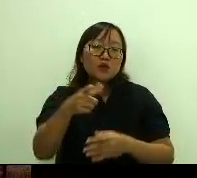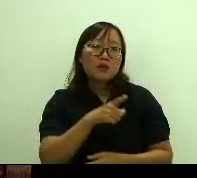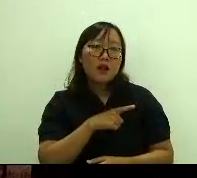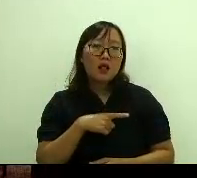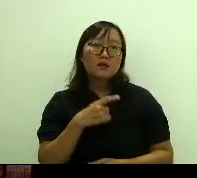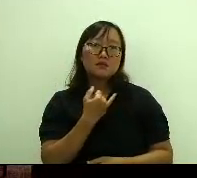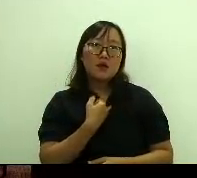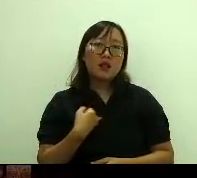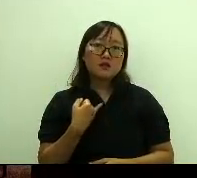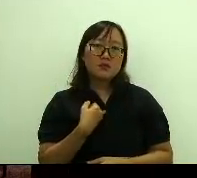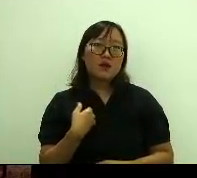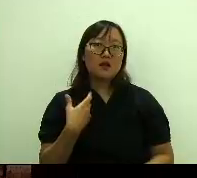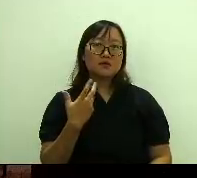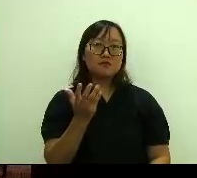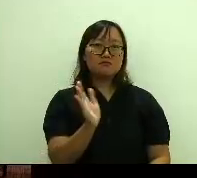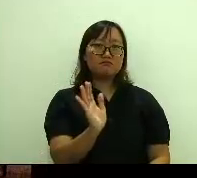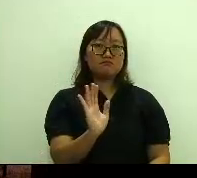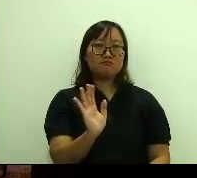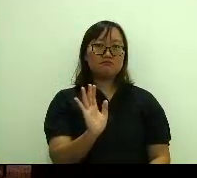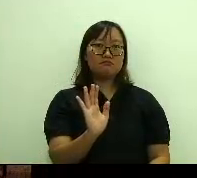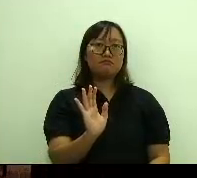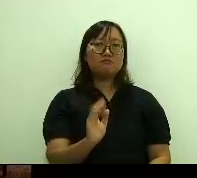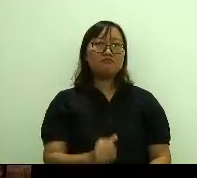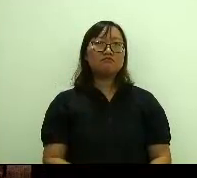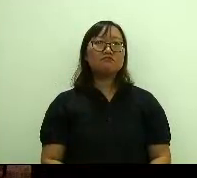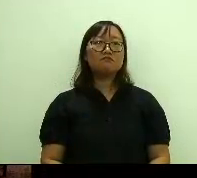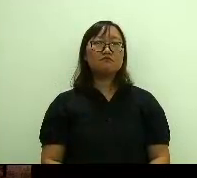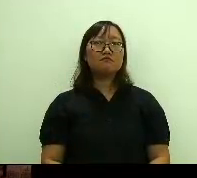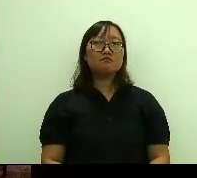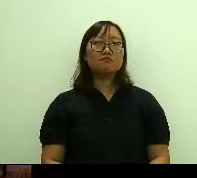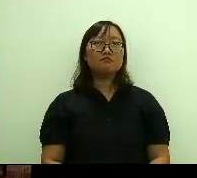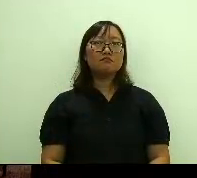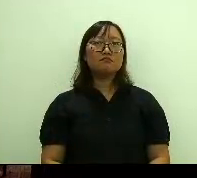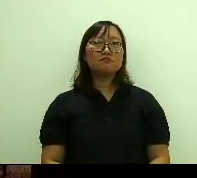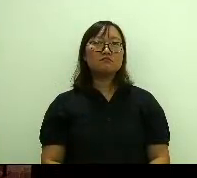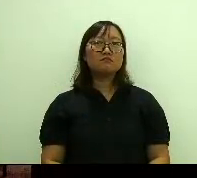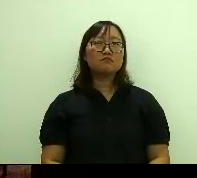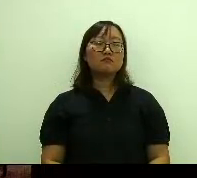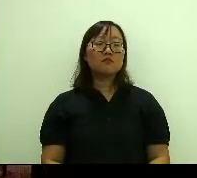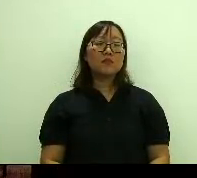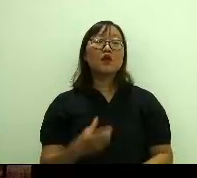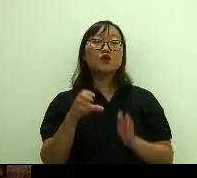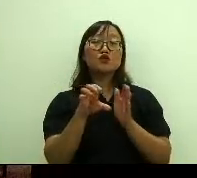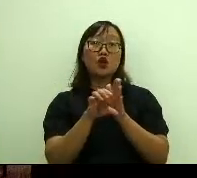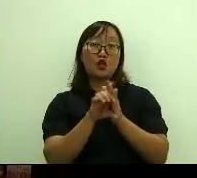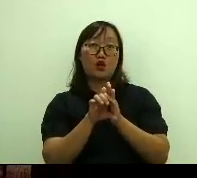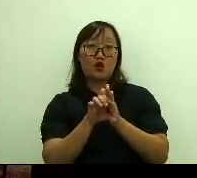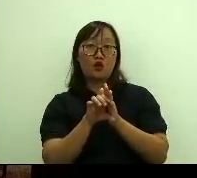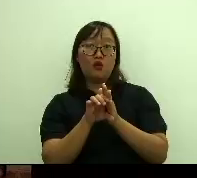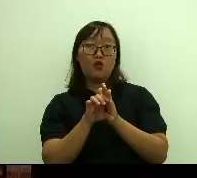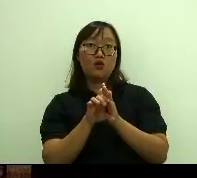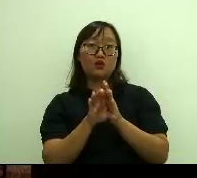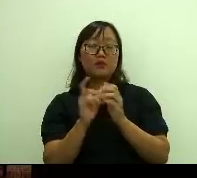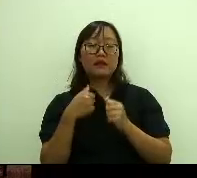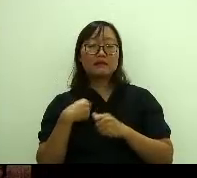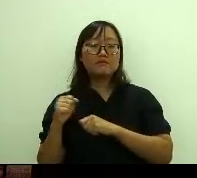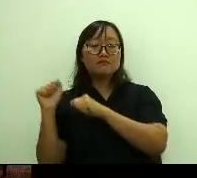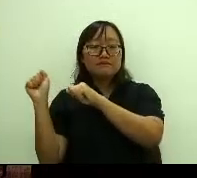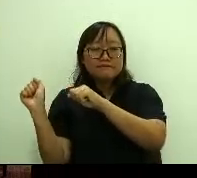itu masuk ke dasar laut, kepiting atau udang itu tidak terbawa, tidak